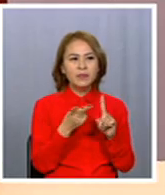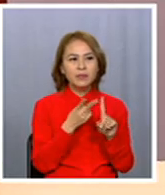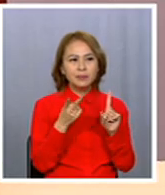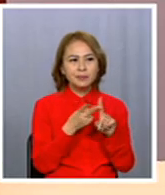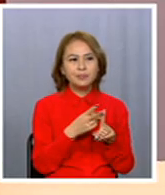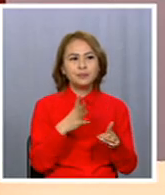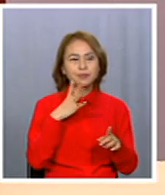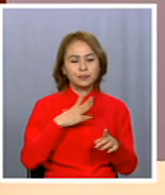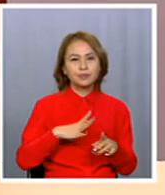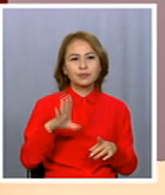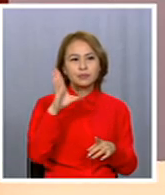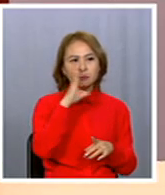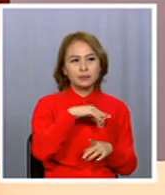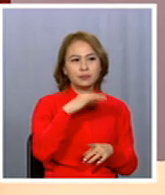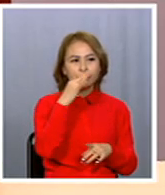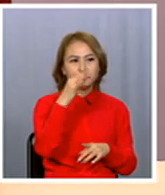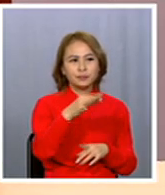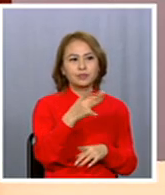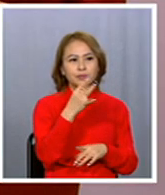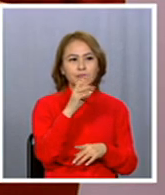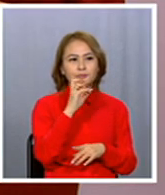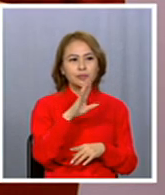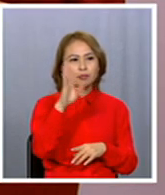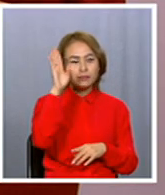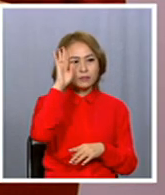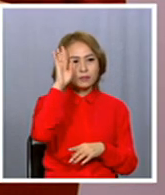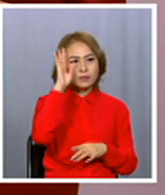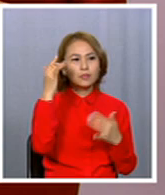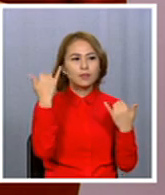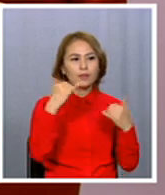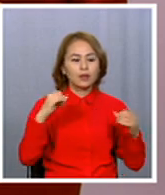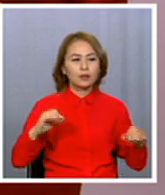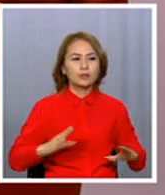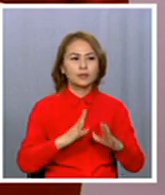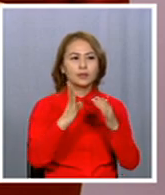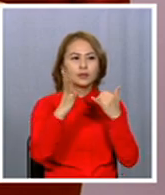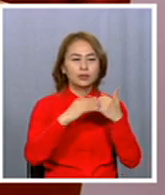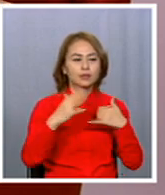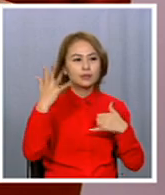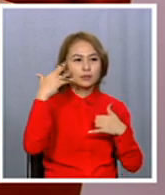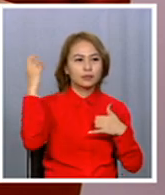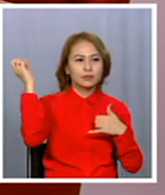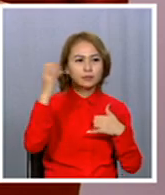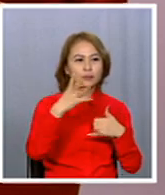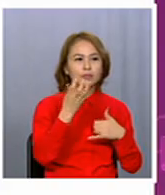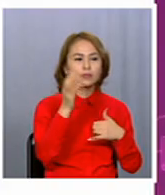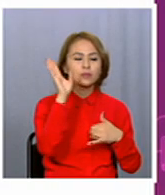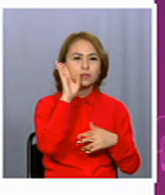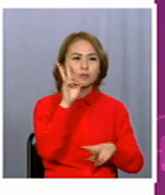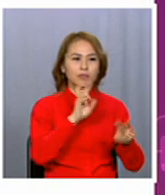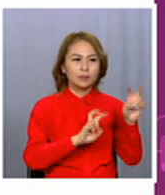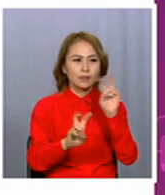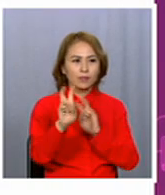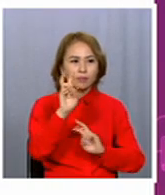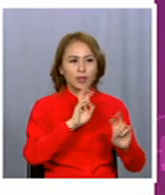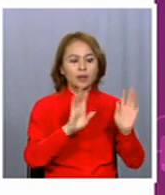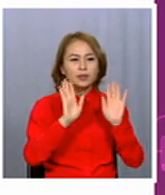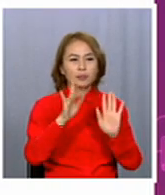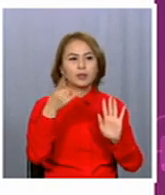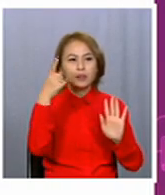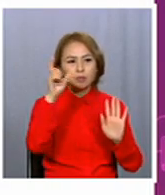«Шыдауға тура келеді», деді Райымбек жігіттеріне. «Таң атып, жерге жарық түскенде тағы да су іздейміз. Тек бір